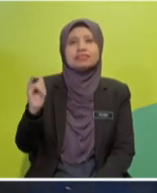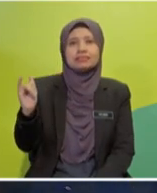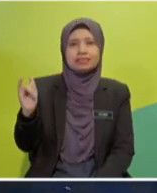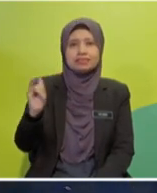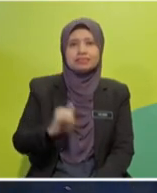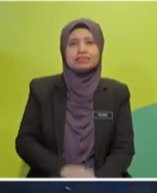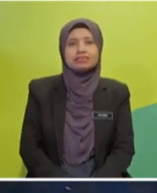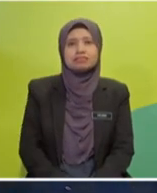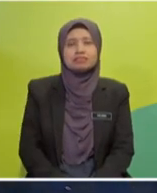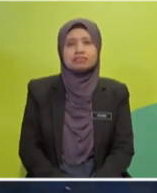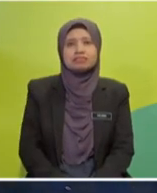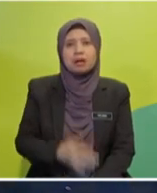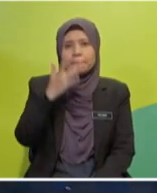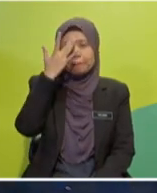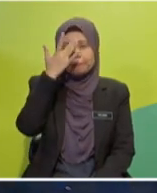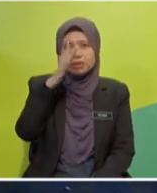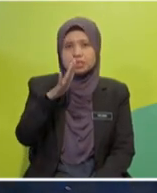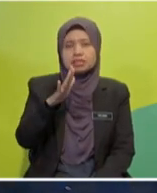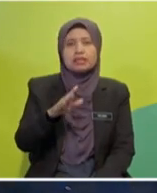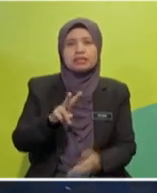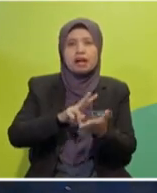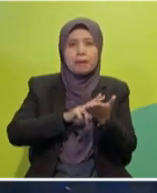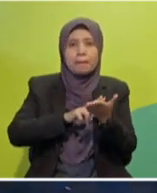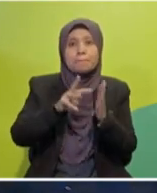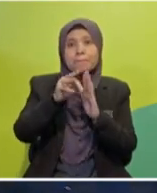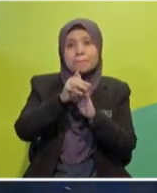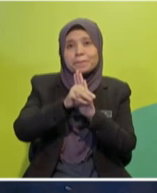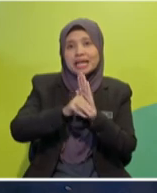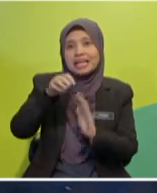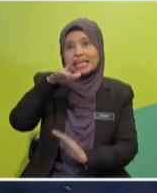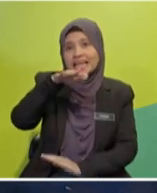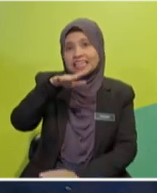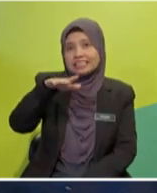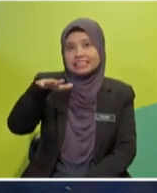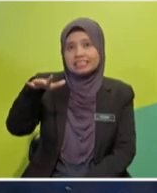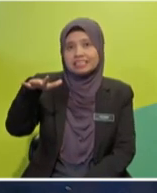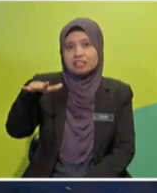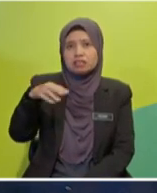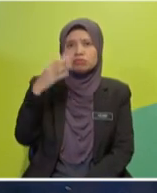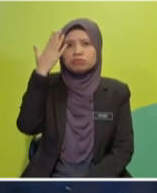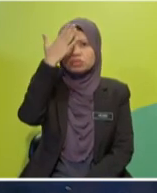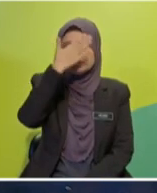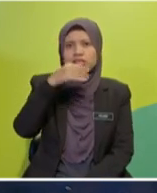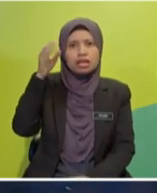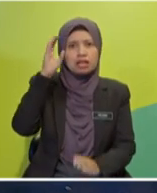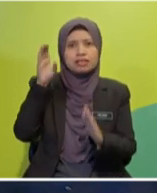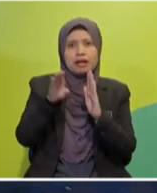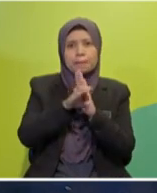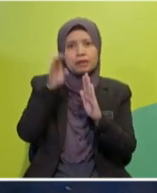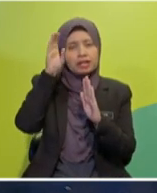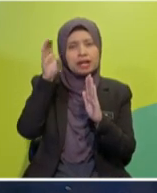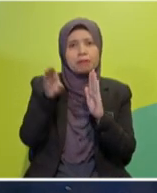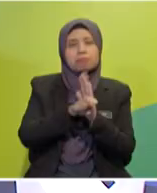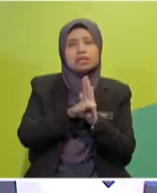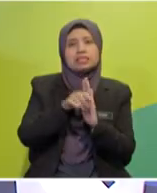cikgu. Ah, pandailah Hanif mengeja. Oh, cantik cikgu gambar-gambar di sini. Saya cantik, pun sedang belajar. Cantik kan? Ah,